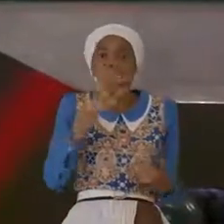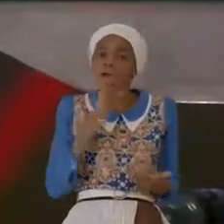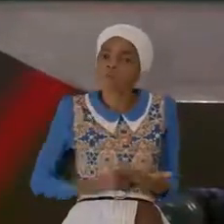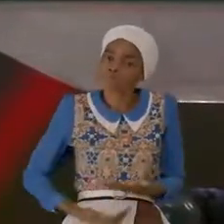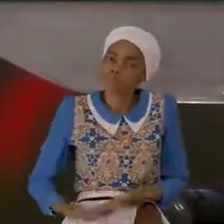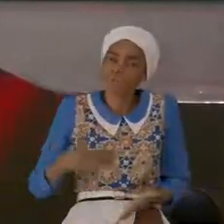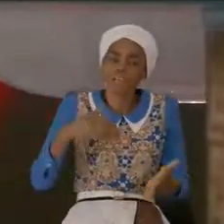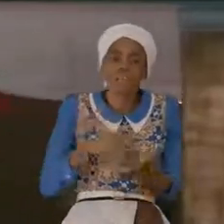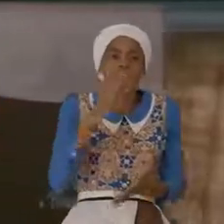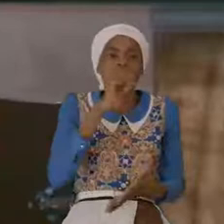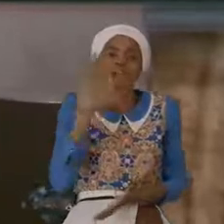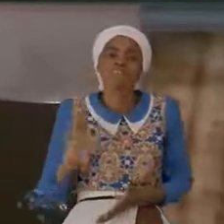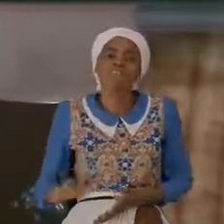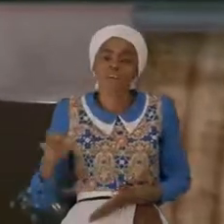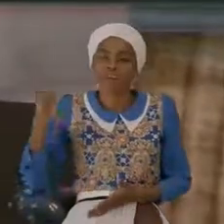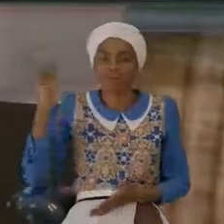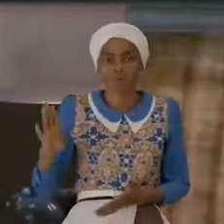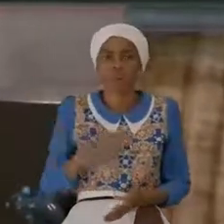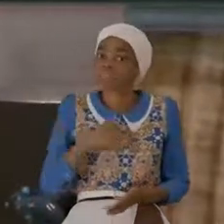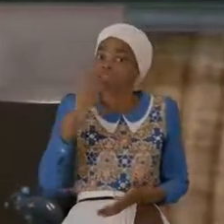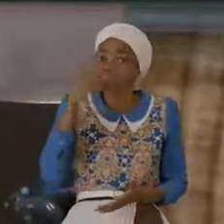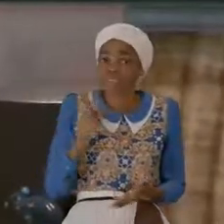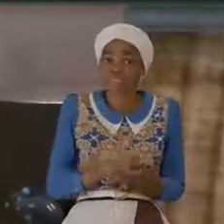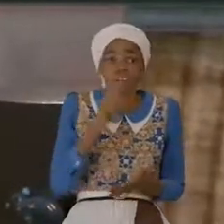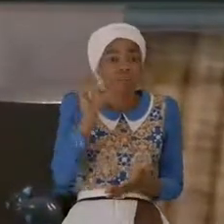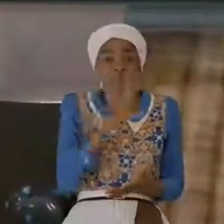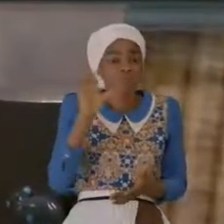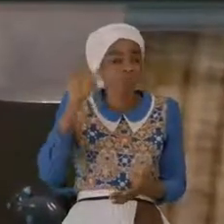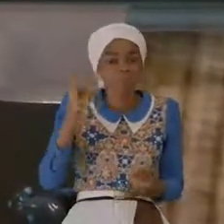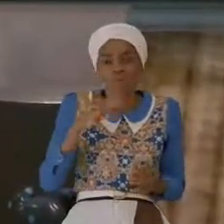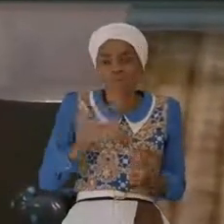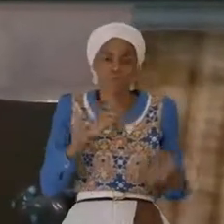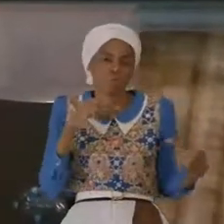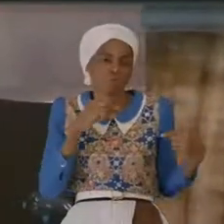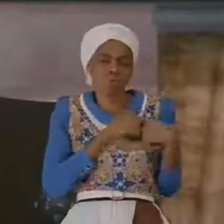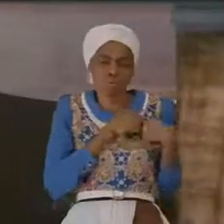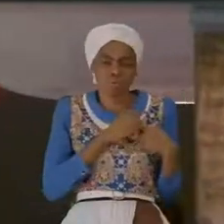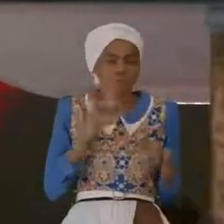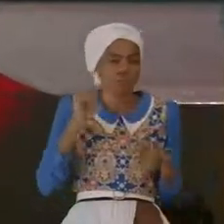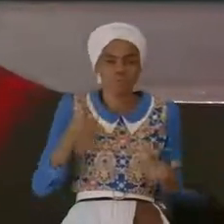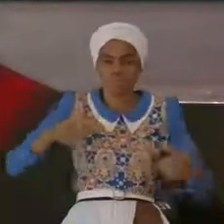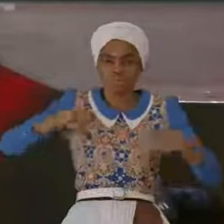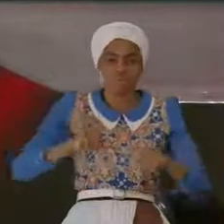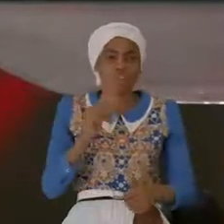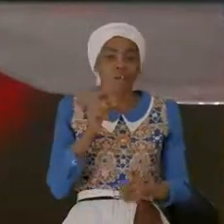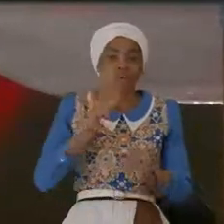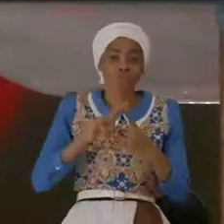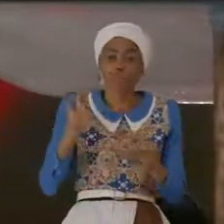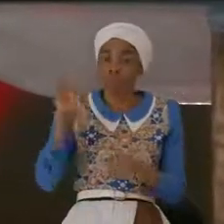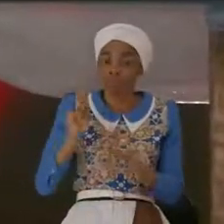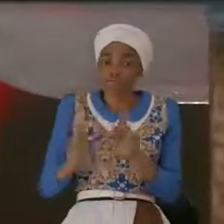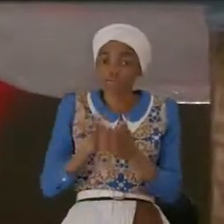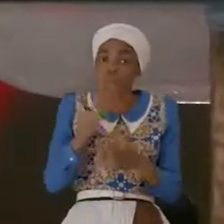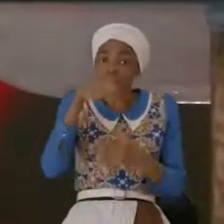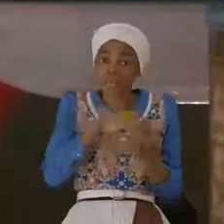de Dieu. Et c'est-à-dire qu'il n'y a donc point de condamnation, il n'y a pas de culpabilité pour ceux qui sont en Jésus-Christ, qui